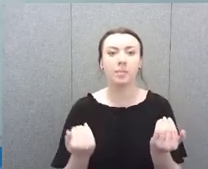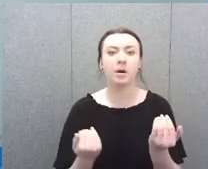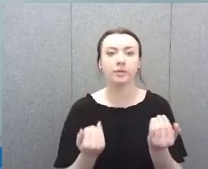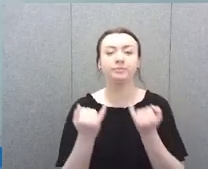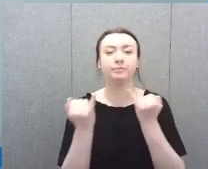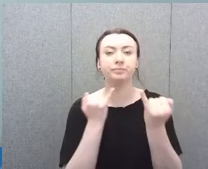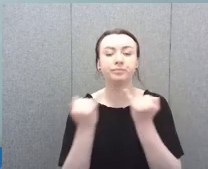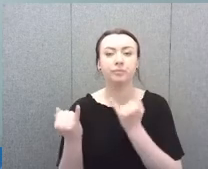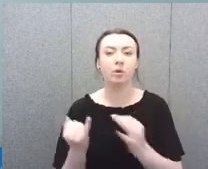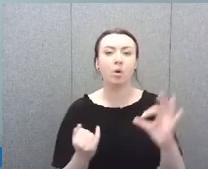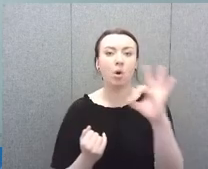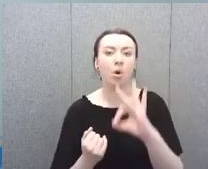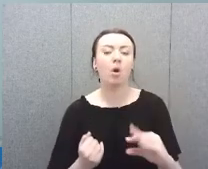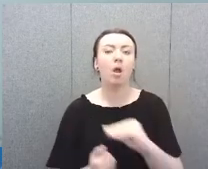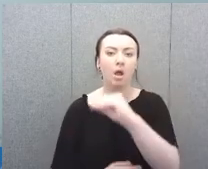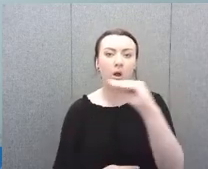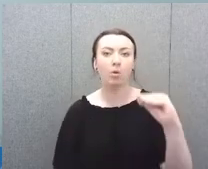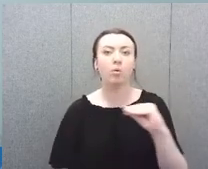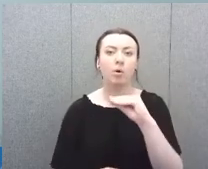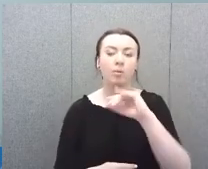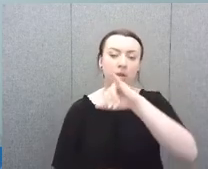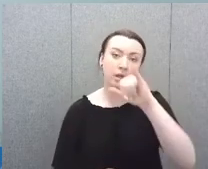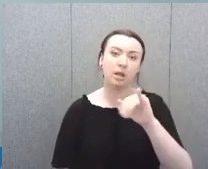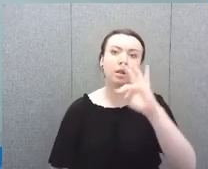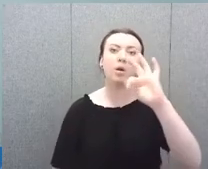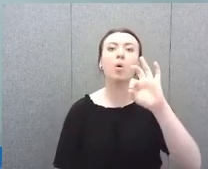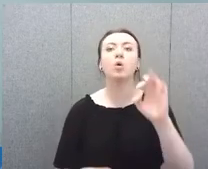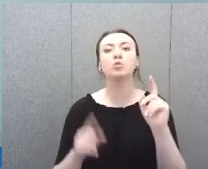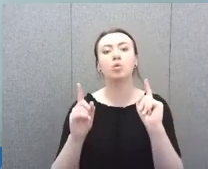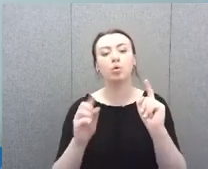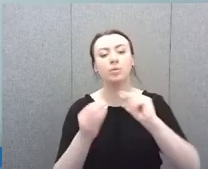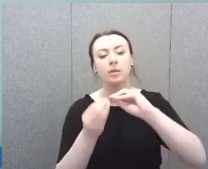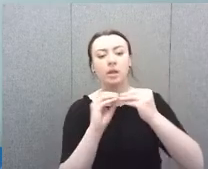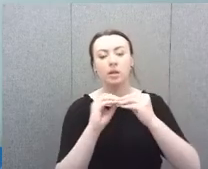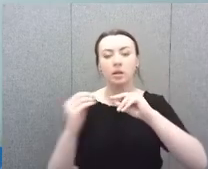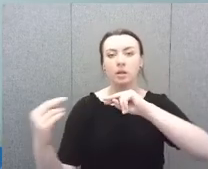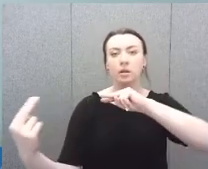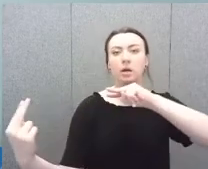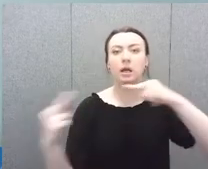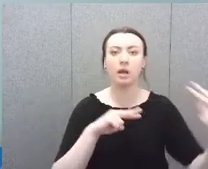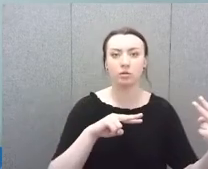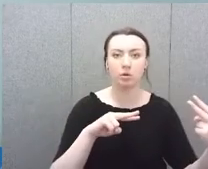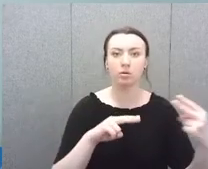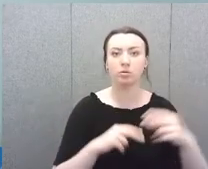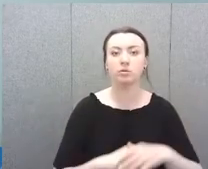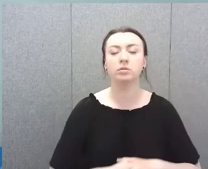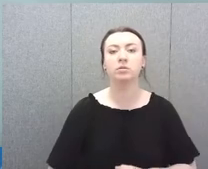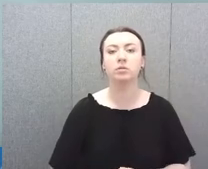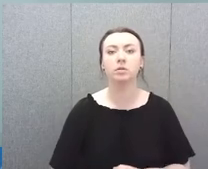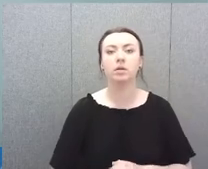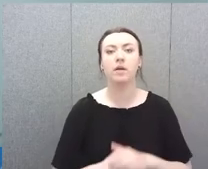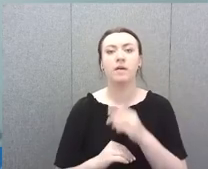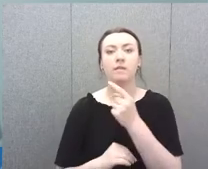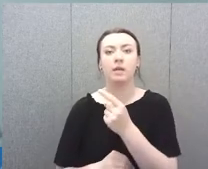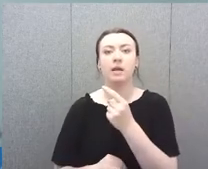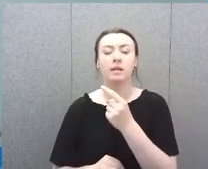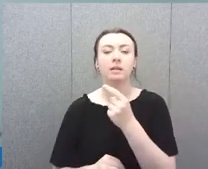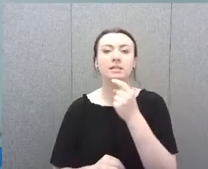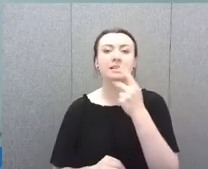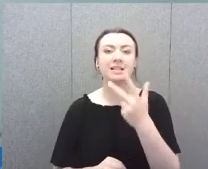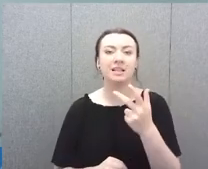1325 на национальном и местном уровне. И я убеждена в том, что